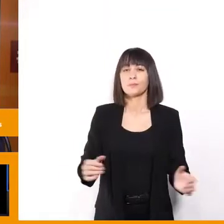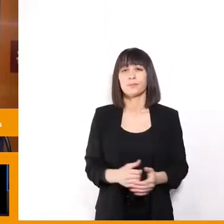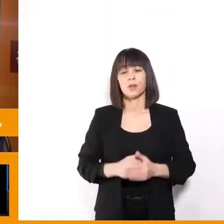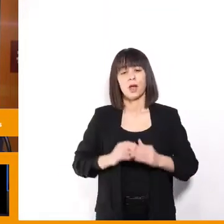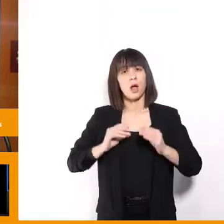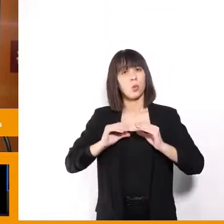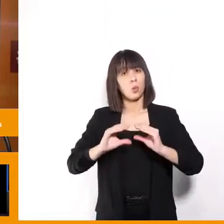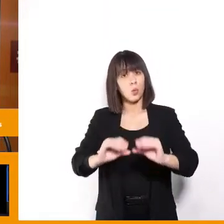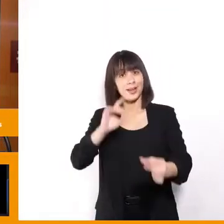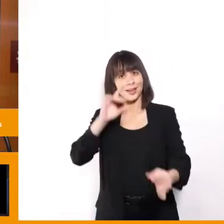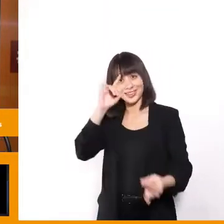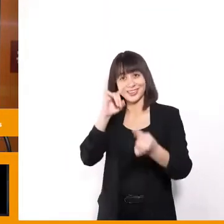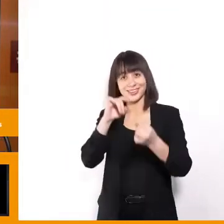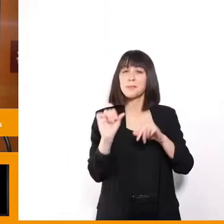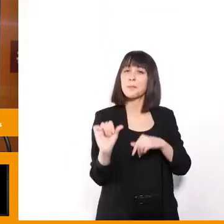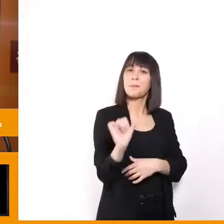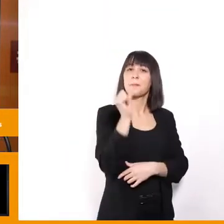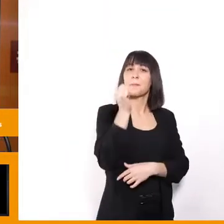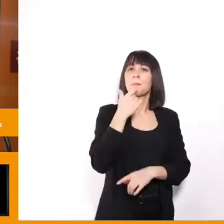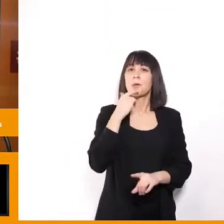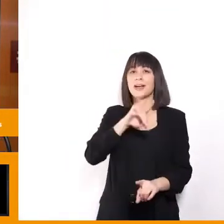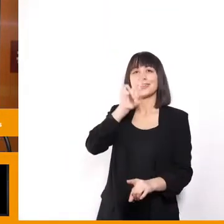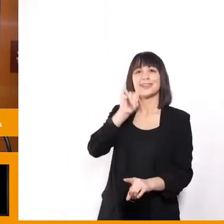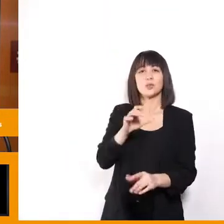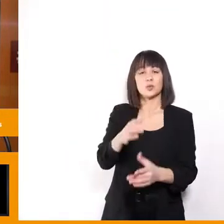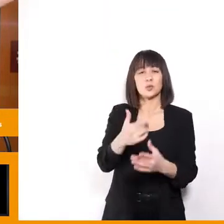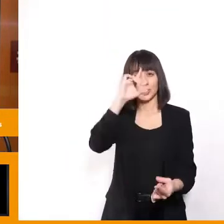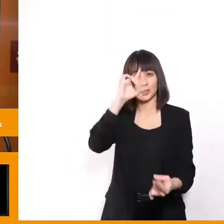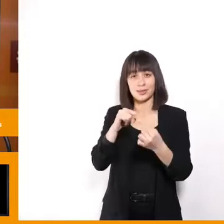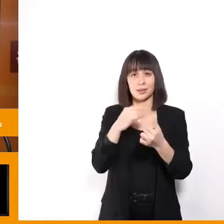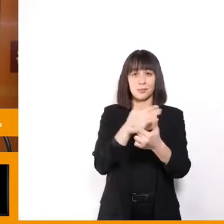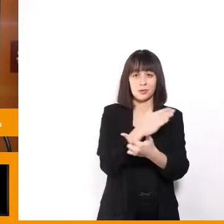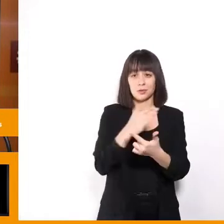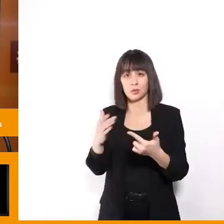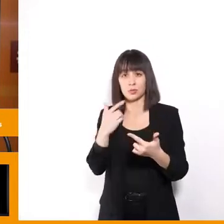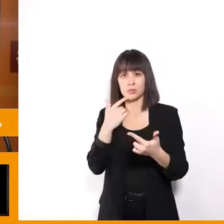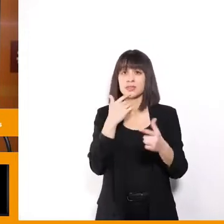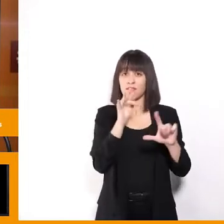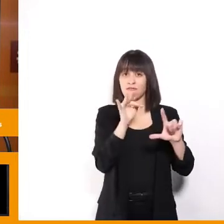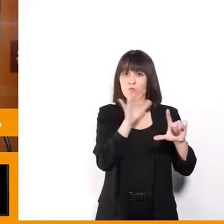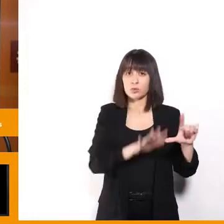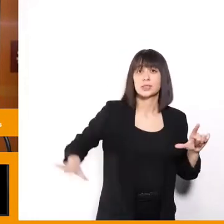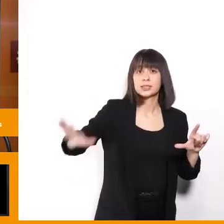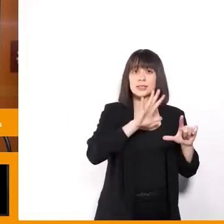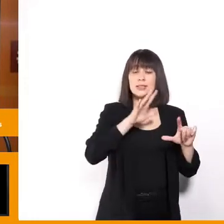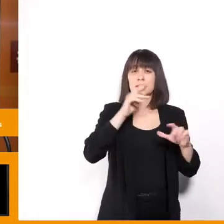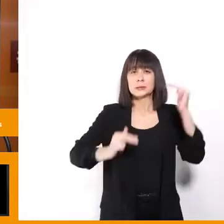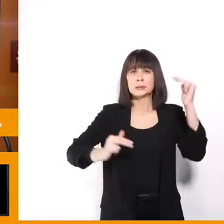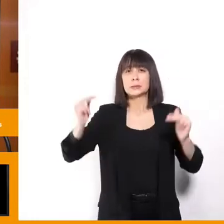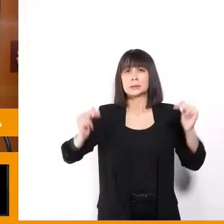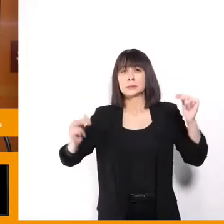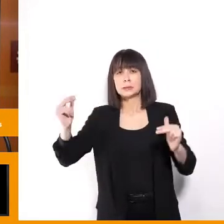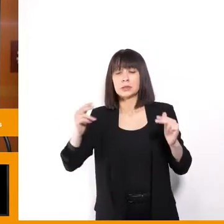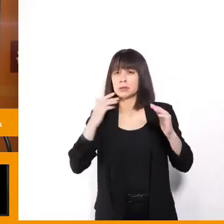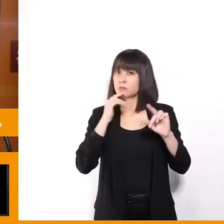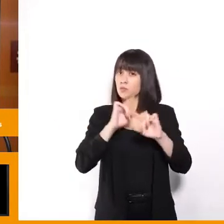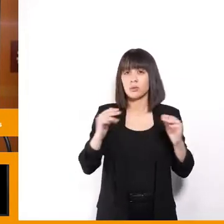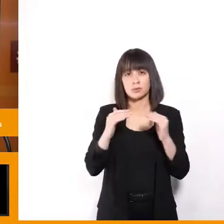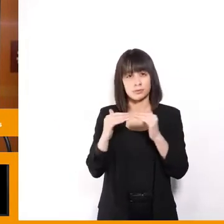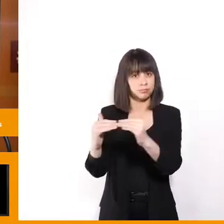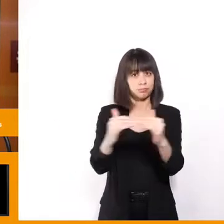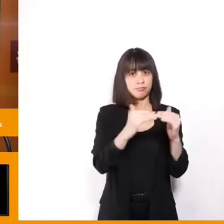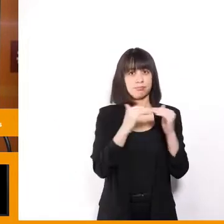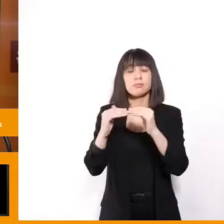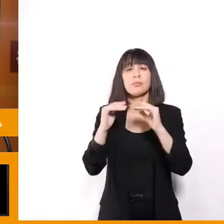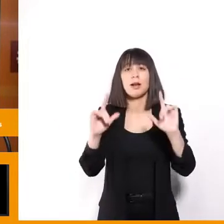sur cette première question, finalement il y a deux sujets. Il y a le débat de l'harmonisation entre les territoires. D'ailleurs, ça a été évoqué à un moment donné par Valérie Pécresse dans sa